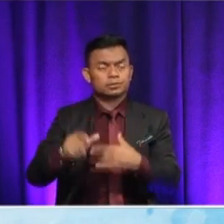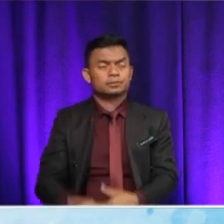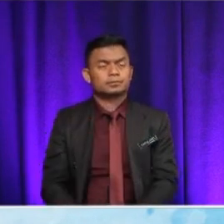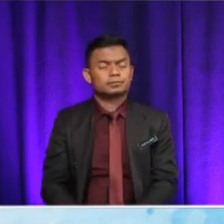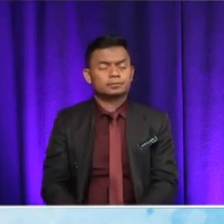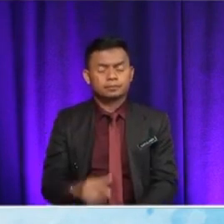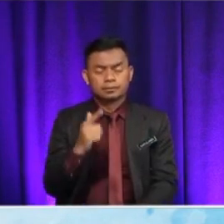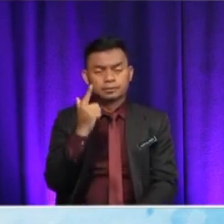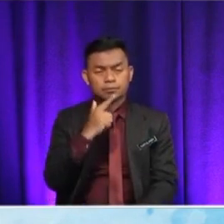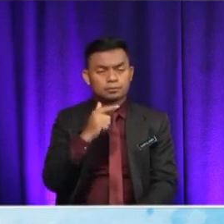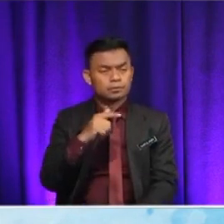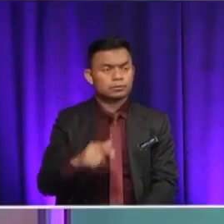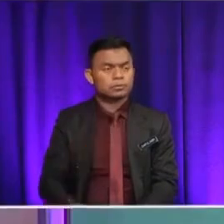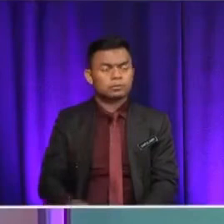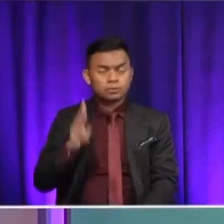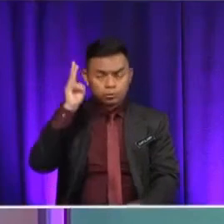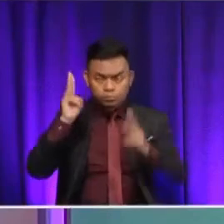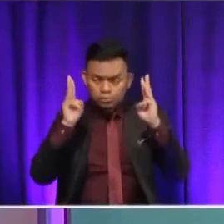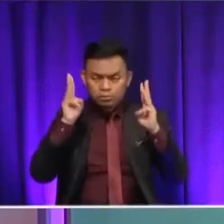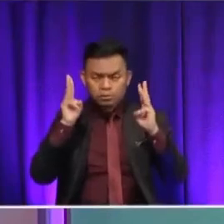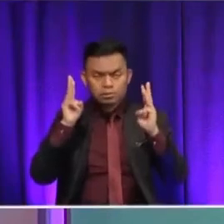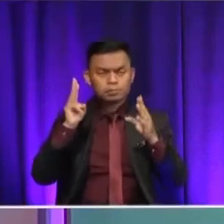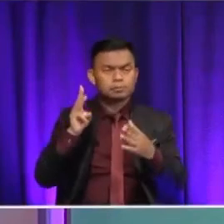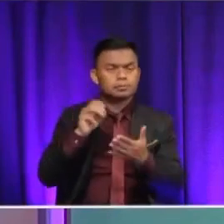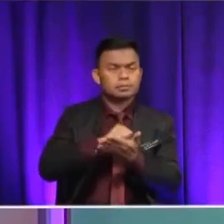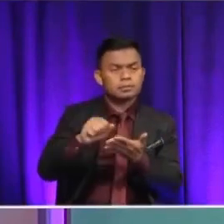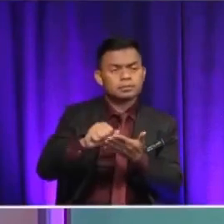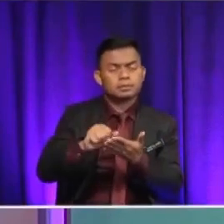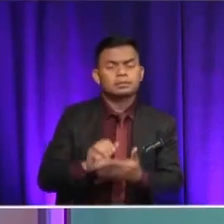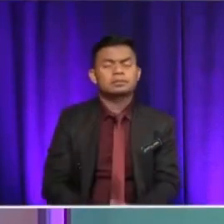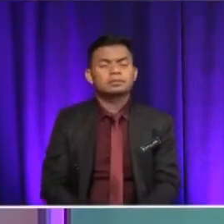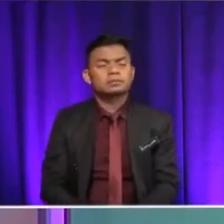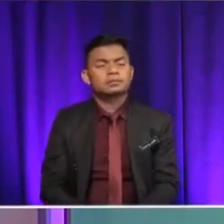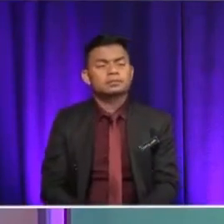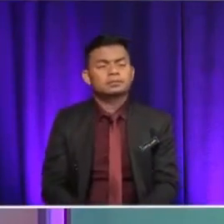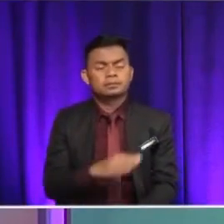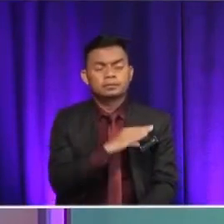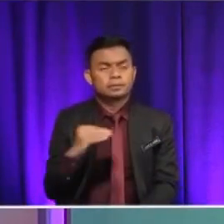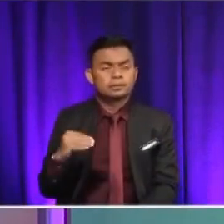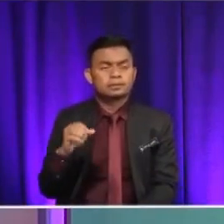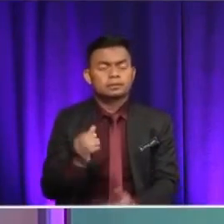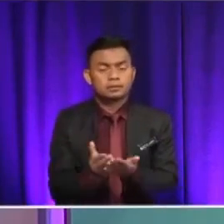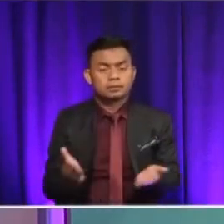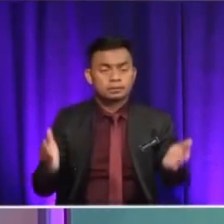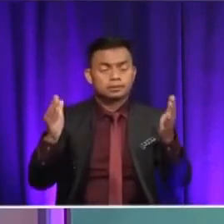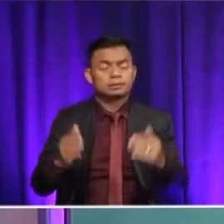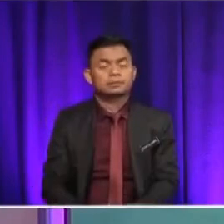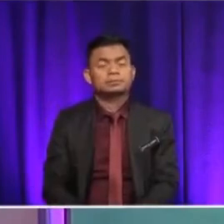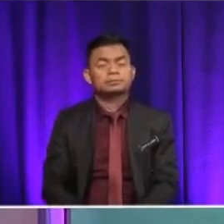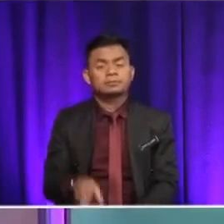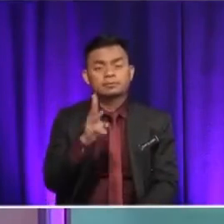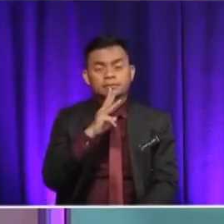besen cuci. Ya. Besen cuci datang daripada tangki simpanan. Singki untuk air minuman.